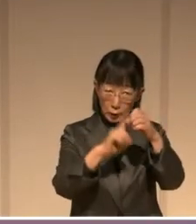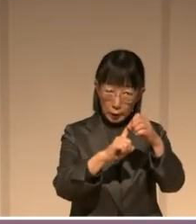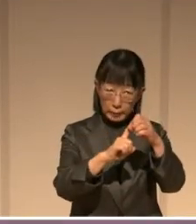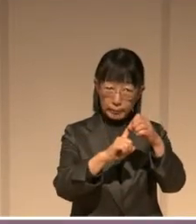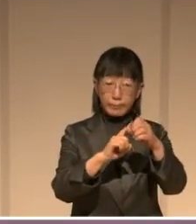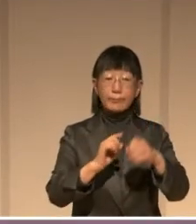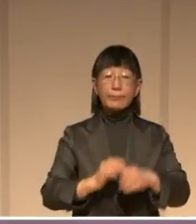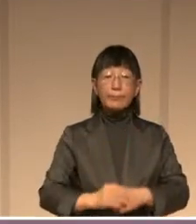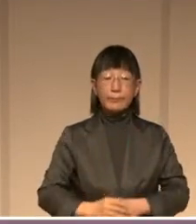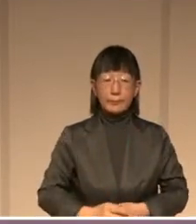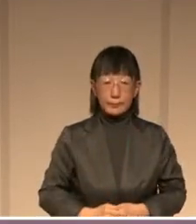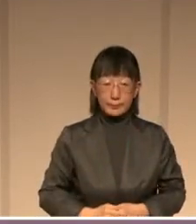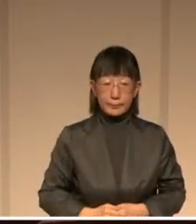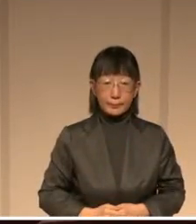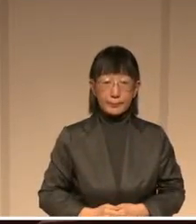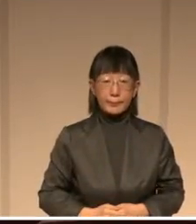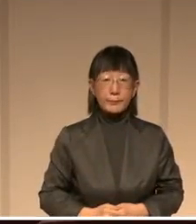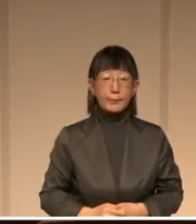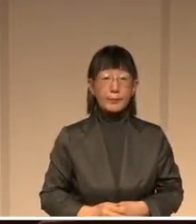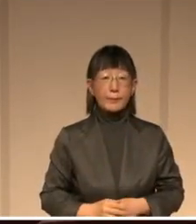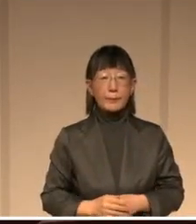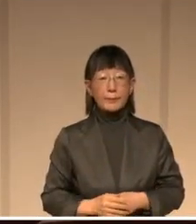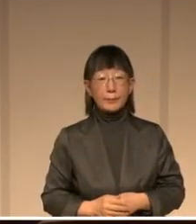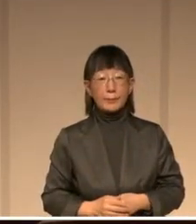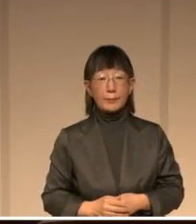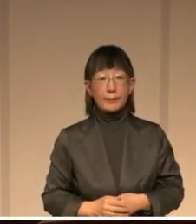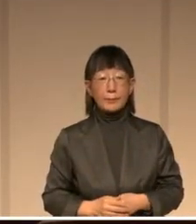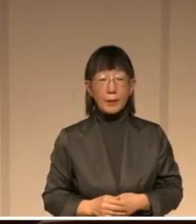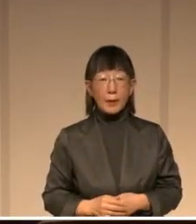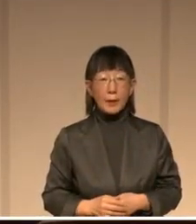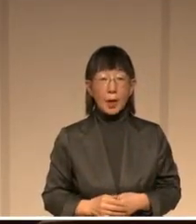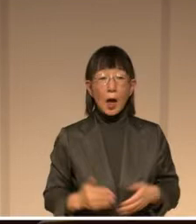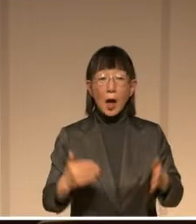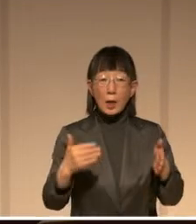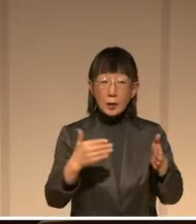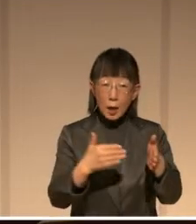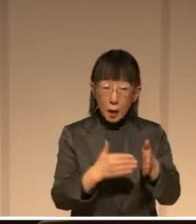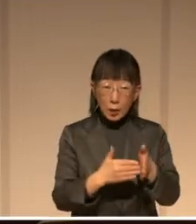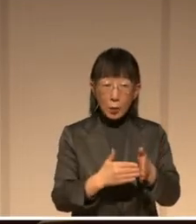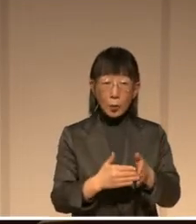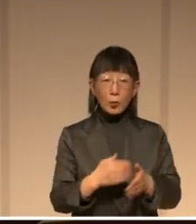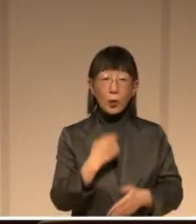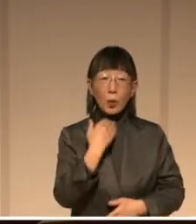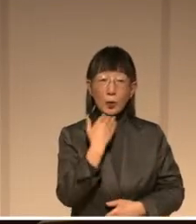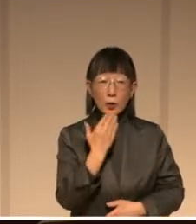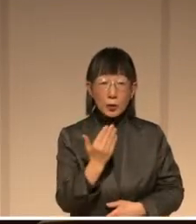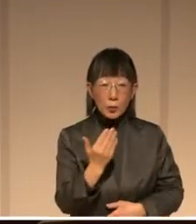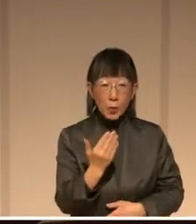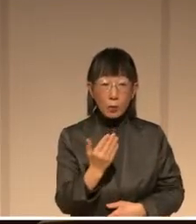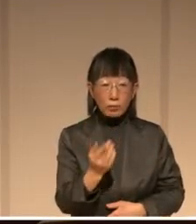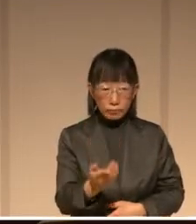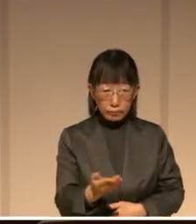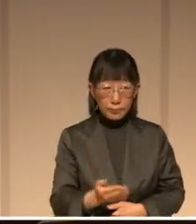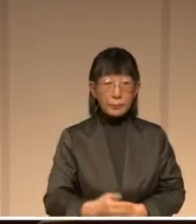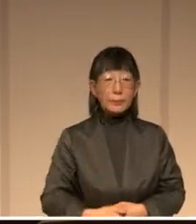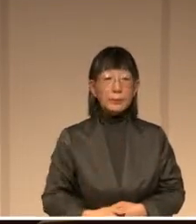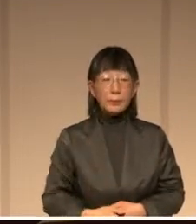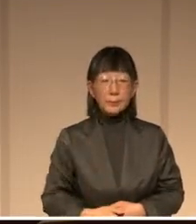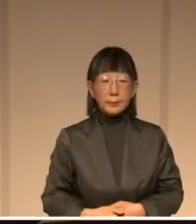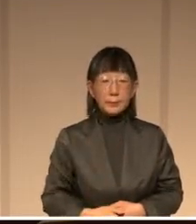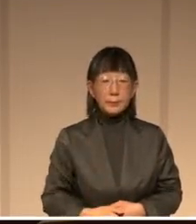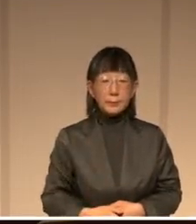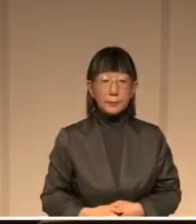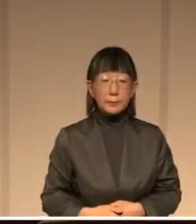もんねはいじゃあえっと最後の質問いきましょうかあのしっ法律とたっ等